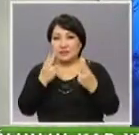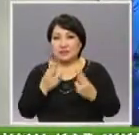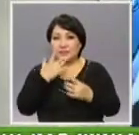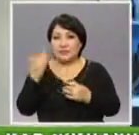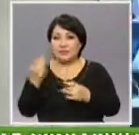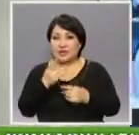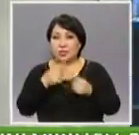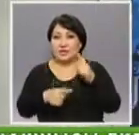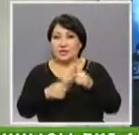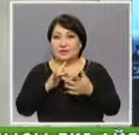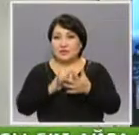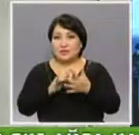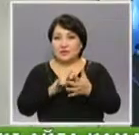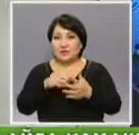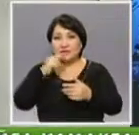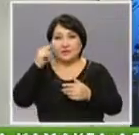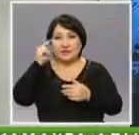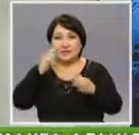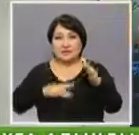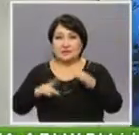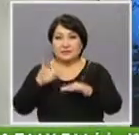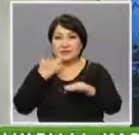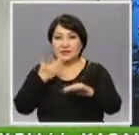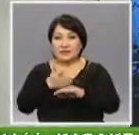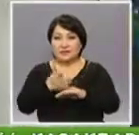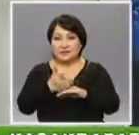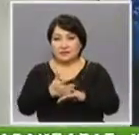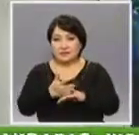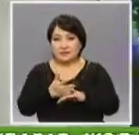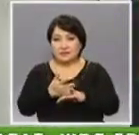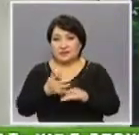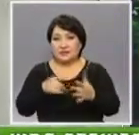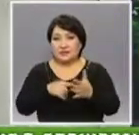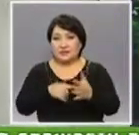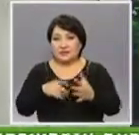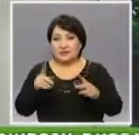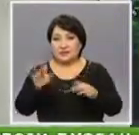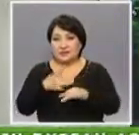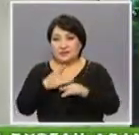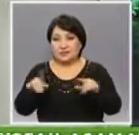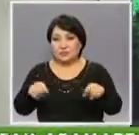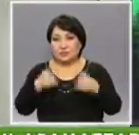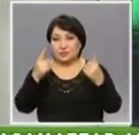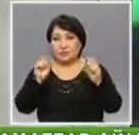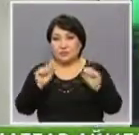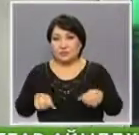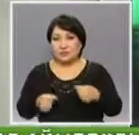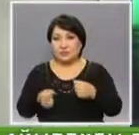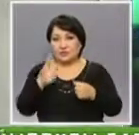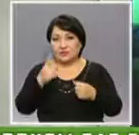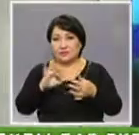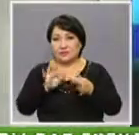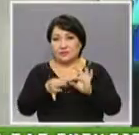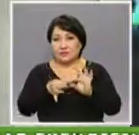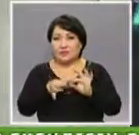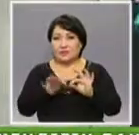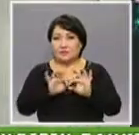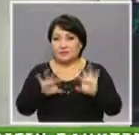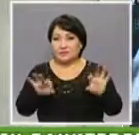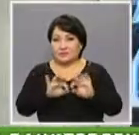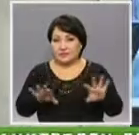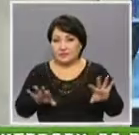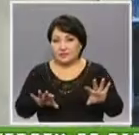Отандық туризмді қытайлық саяхатшылардың есебінен ақ еселеп көтеруге болады екен. Толығырақ Перизат Көмекбайқызы тарқатады.